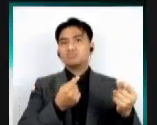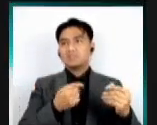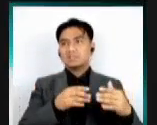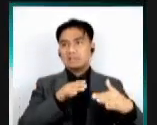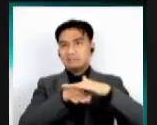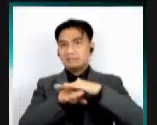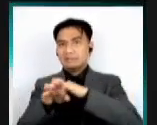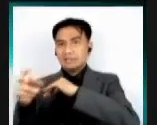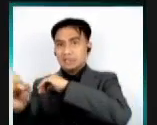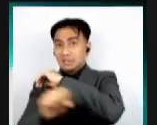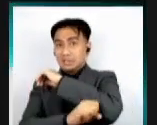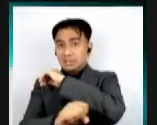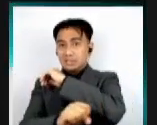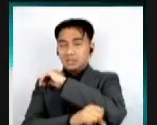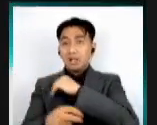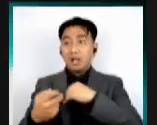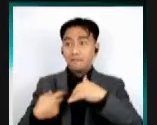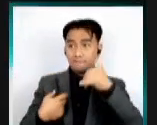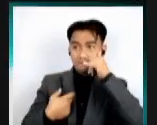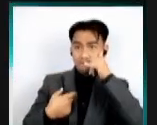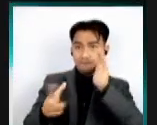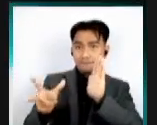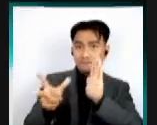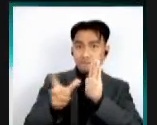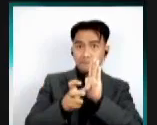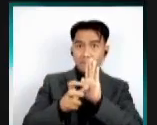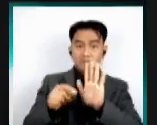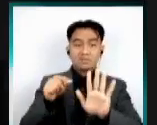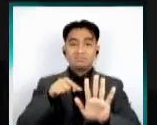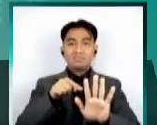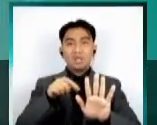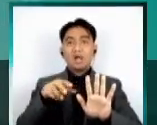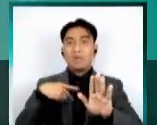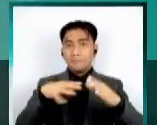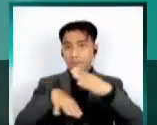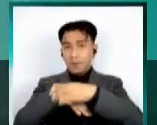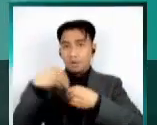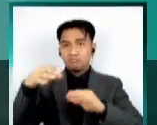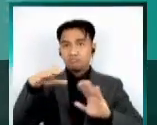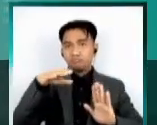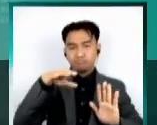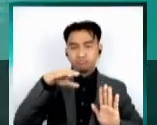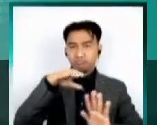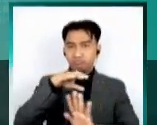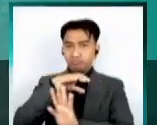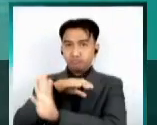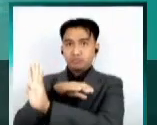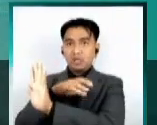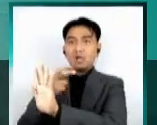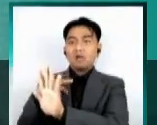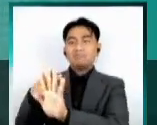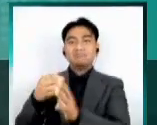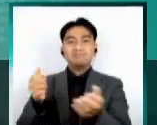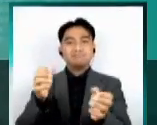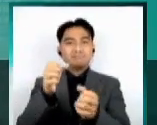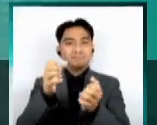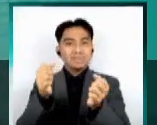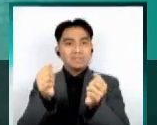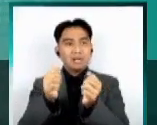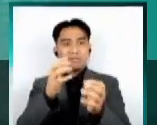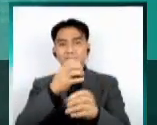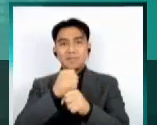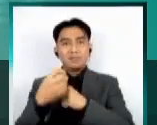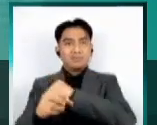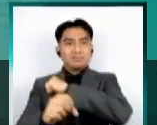may makikitang 5 tao na lumabas sa paupahan habang may bit-bit na mga gamit. Kabilang daw sa mga ito ang laptop,